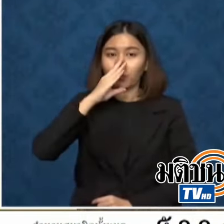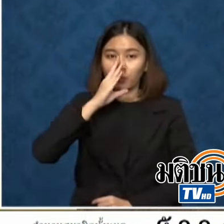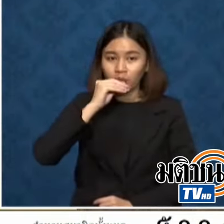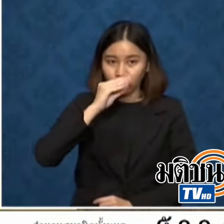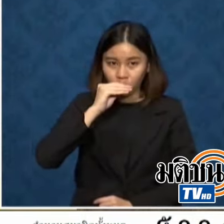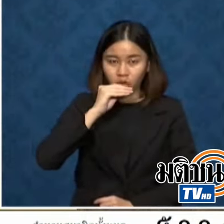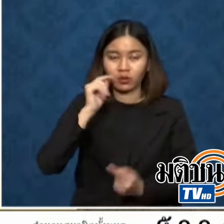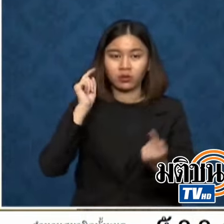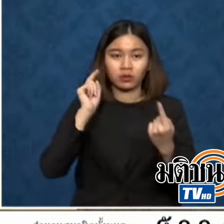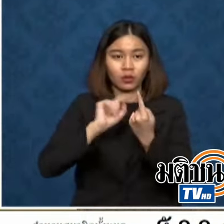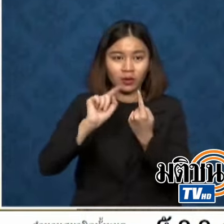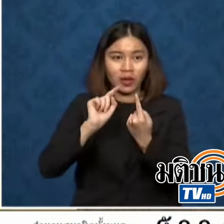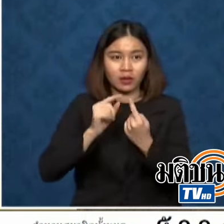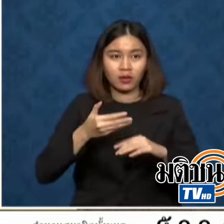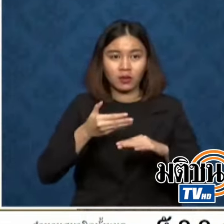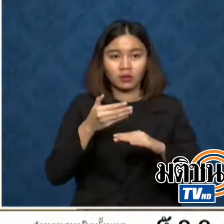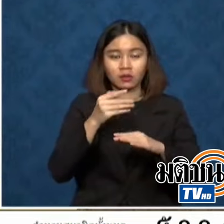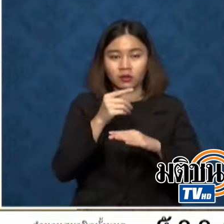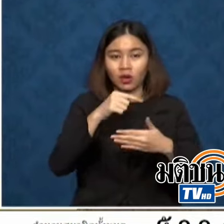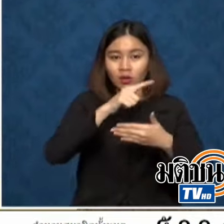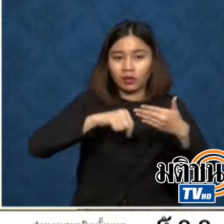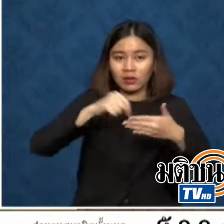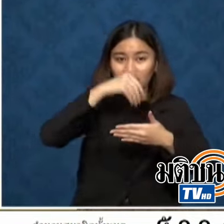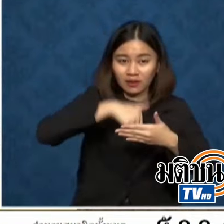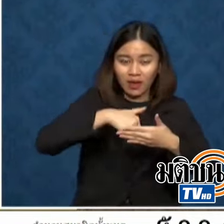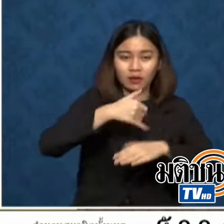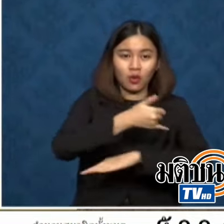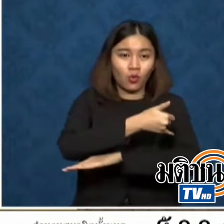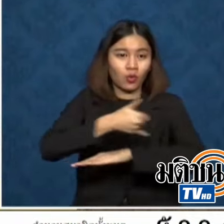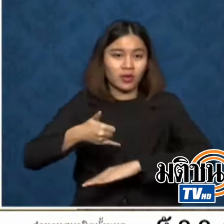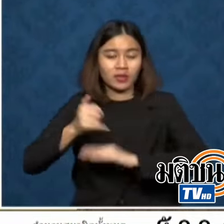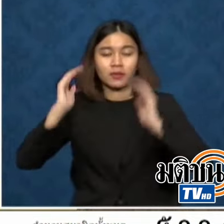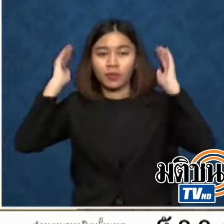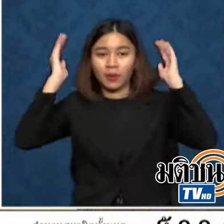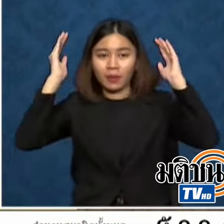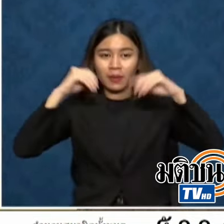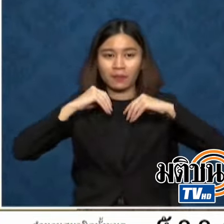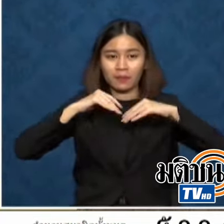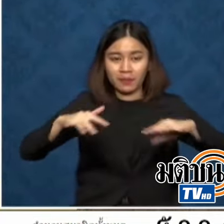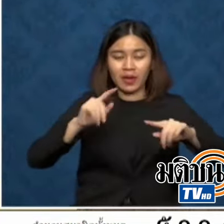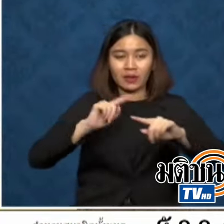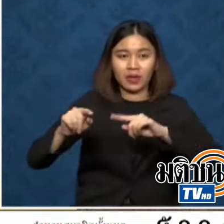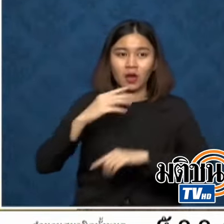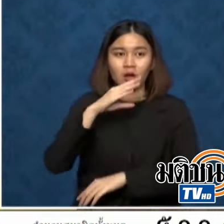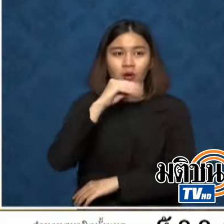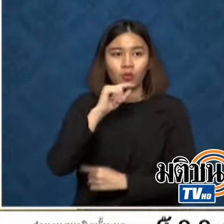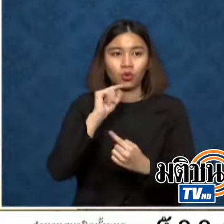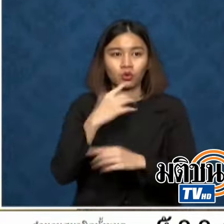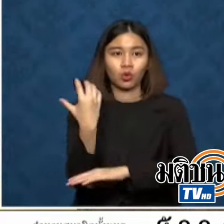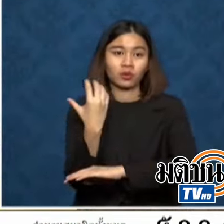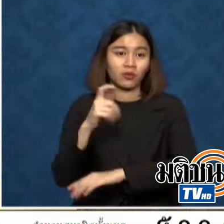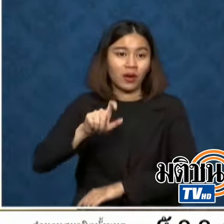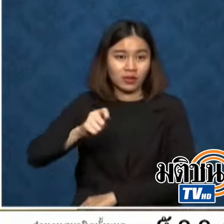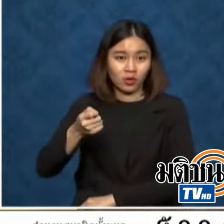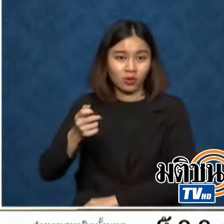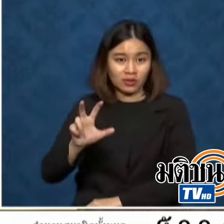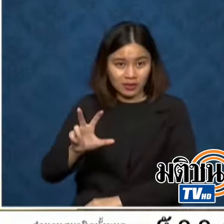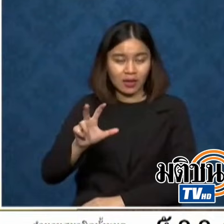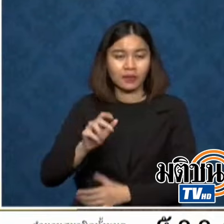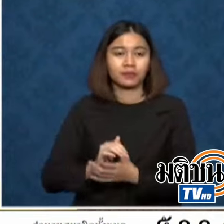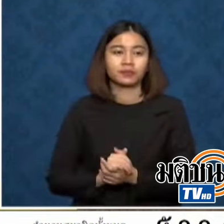นี้ตอนช่วงเลือกตั้งตอนช่วงเวทีดีเบตแล้วก็จำไม่ผิดพูดในรายการของคุณสรยุทธต้องขออภัยที่